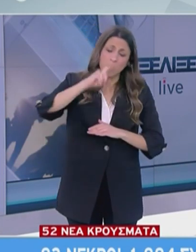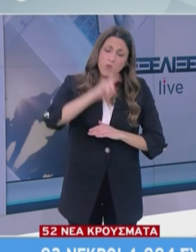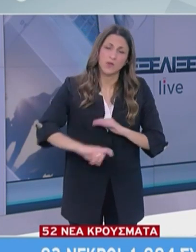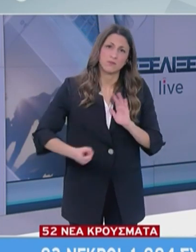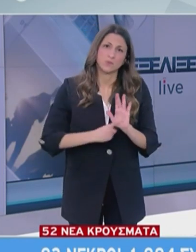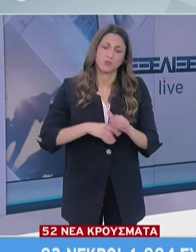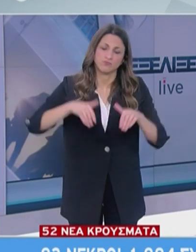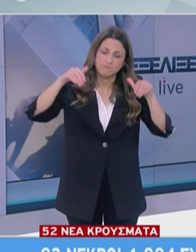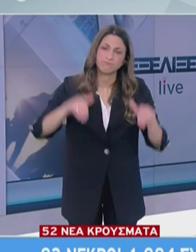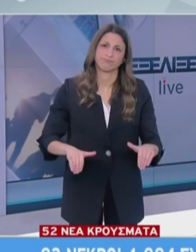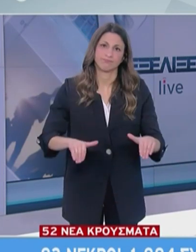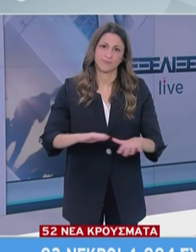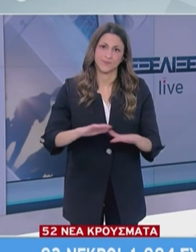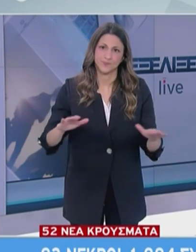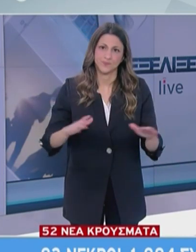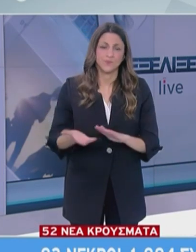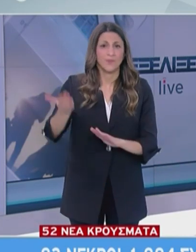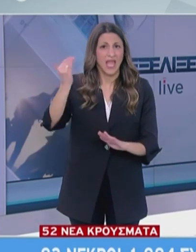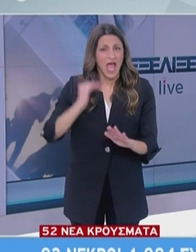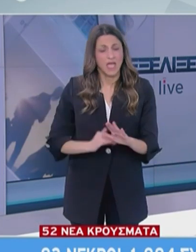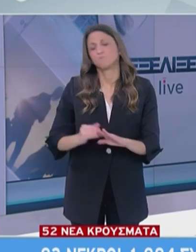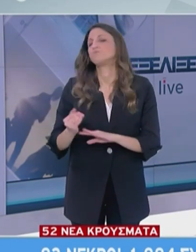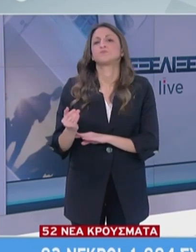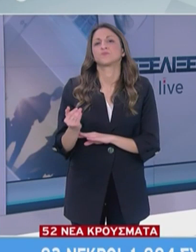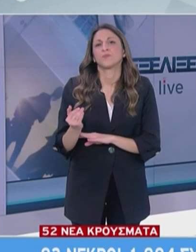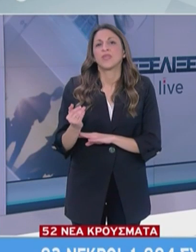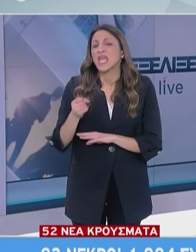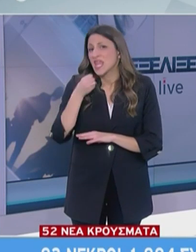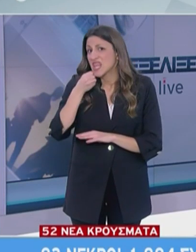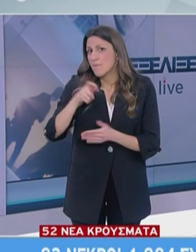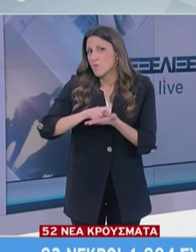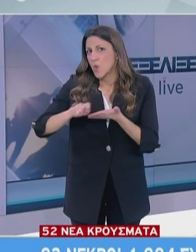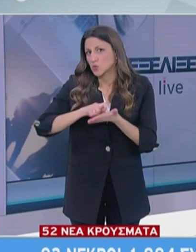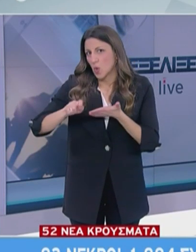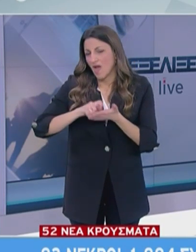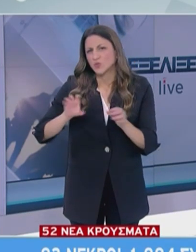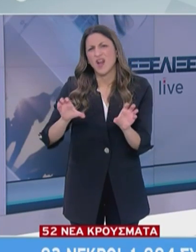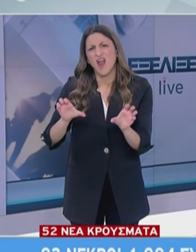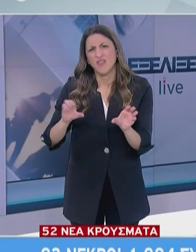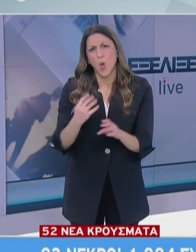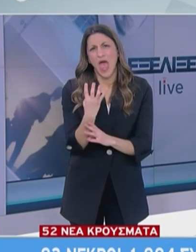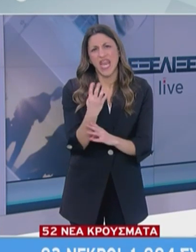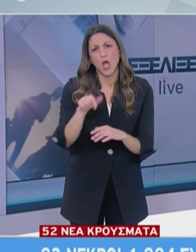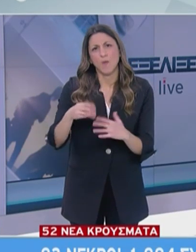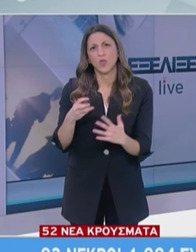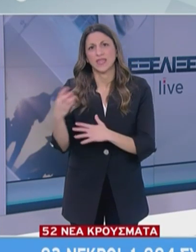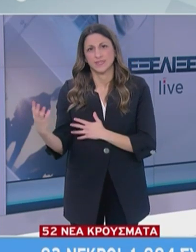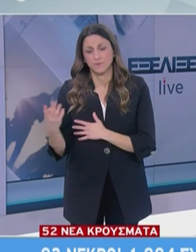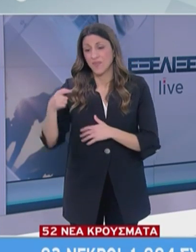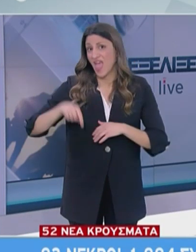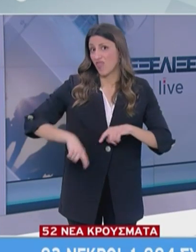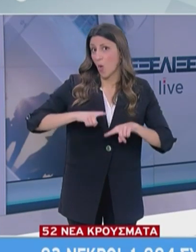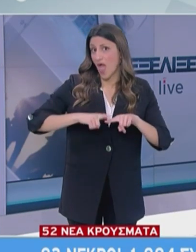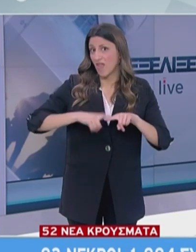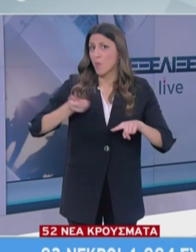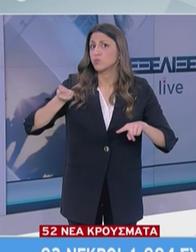Επόμενη ερώτηση από την κυρία Κομνηνού και το ραδιοφωνικό σταθμό 984. Πόσοι είναι στην Ελλάδα οι ασθενείς που έχουν αναρρώσει, πόση